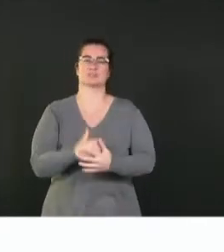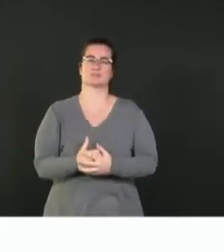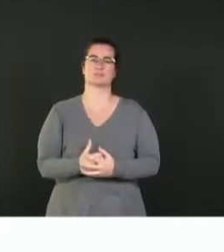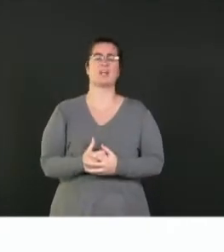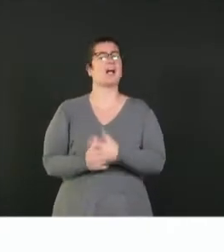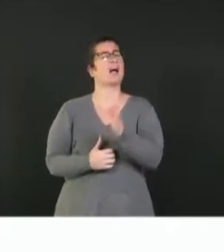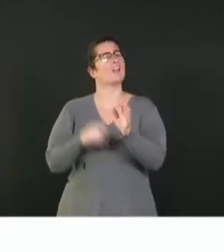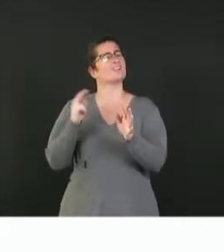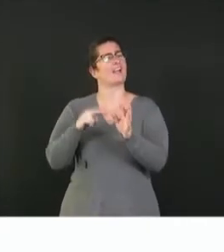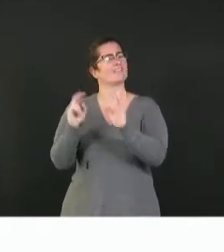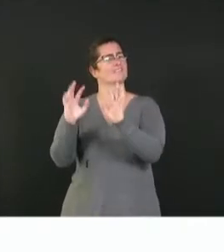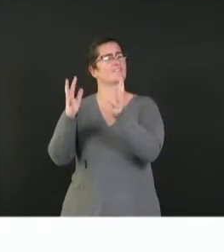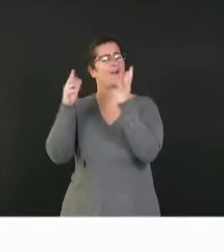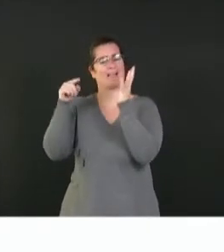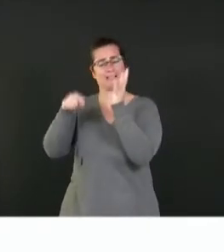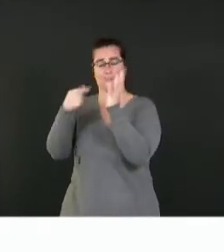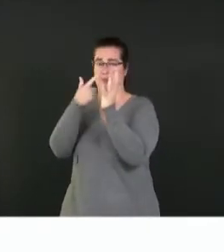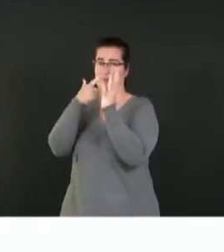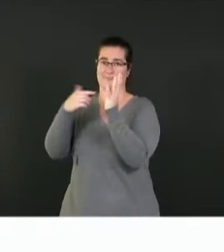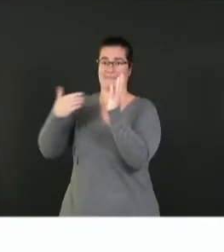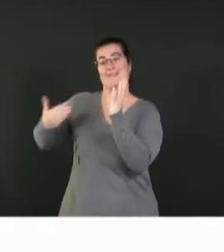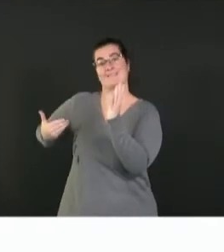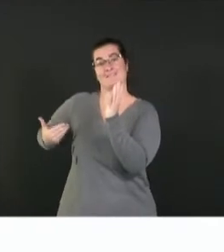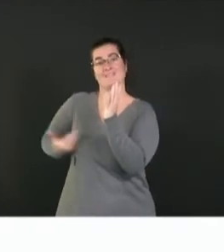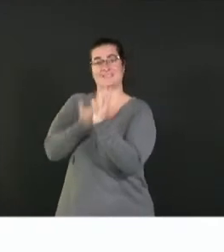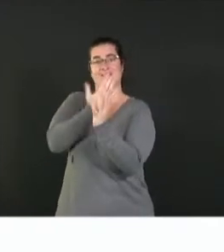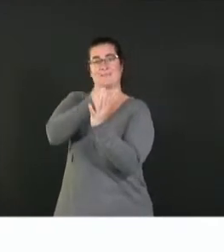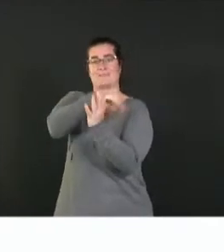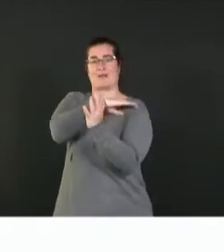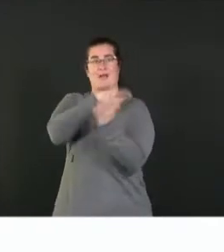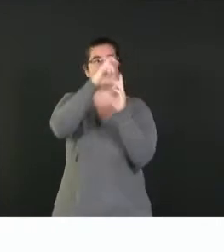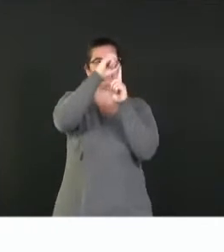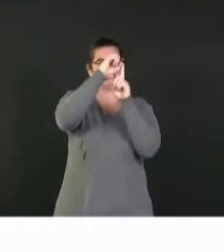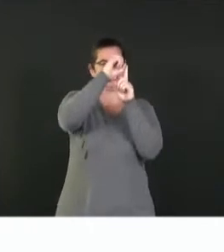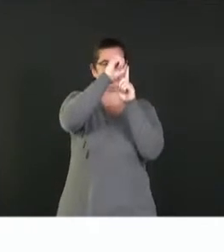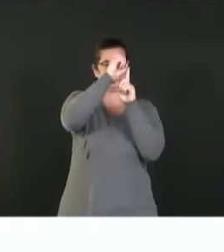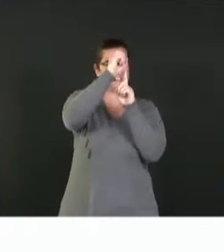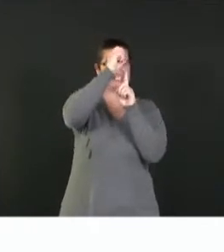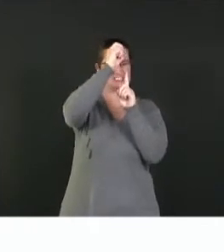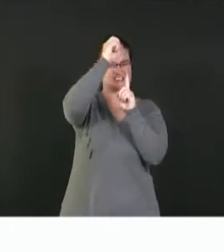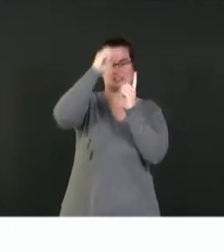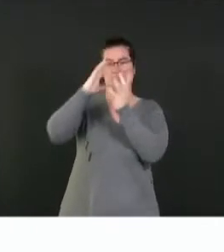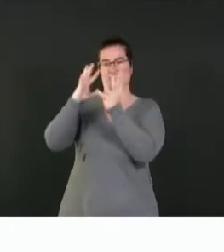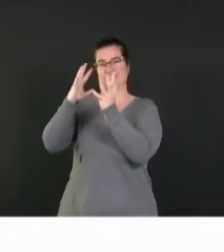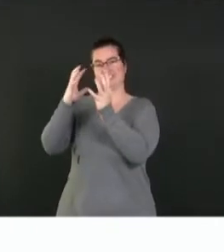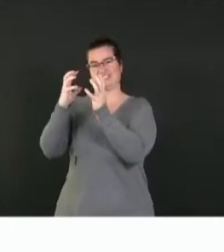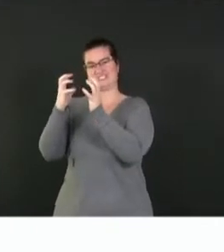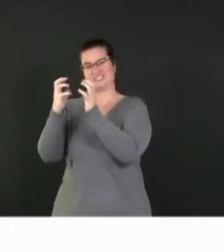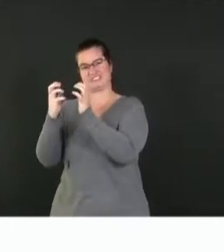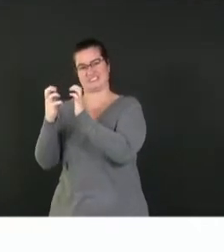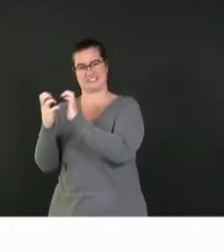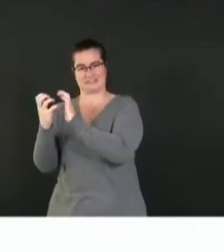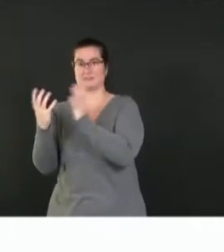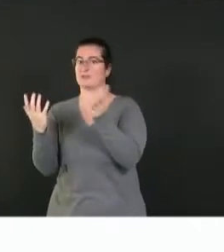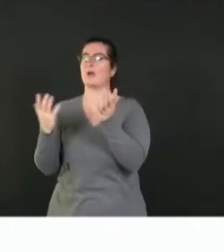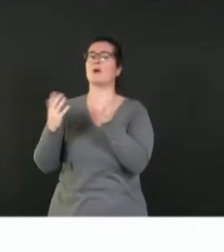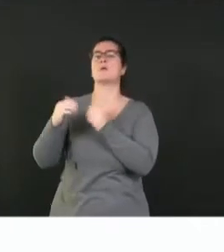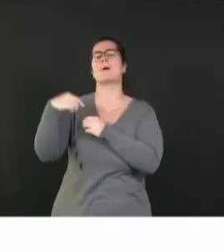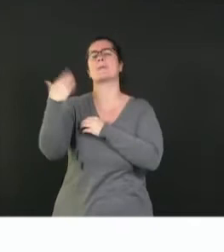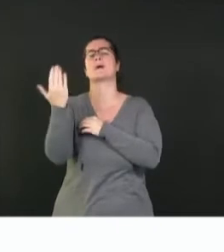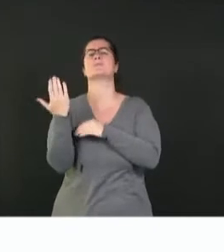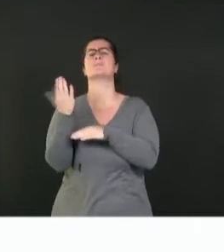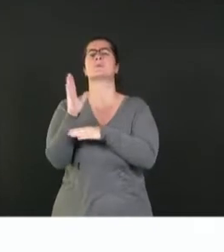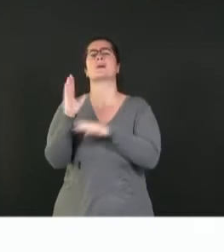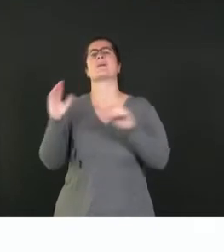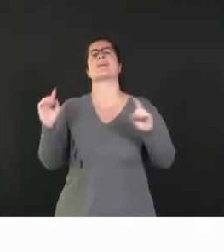des victimes des changements climatiques. Alors on viendra tout à l'heure, il y aura d'autres cartes qu'on pourra vous présenter pour vous montrer que aujourd'hui on a déjà